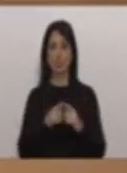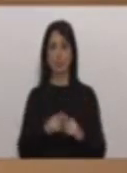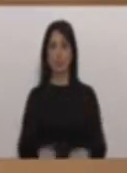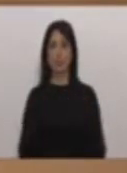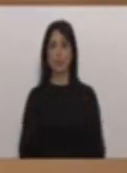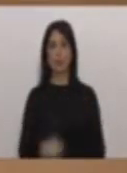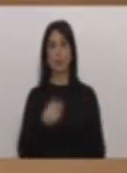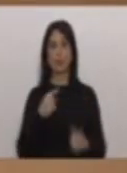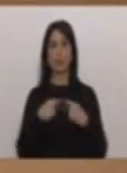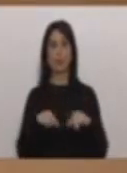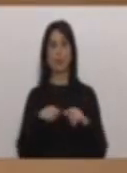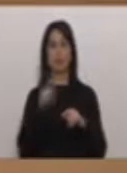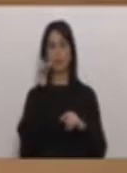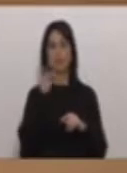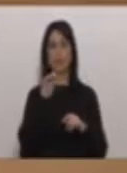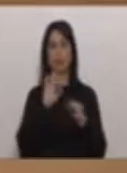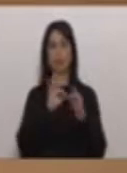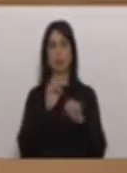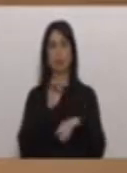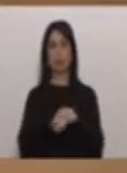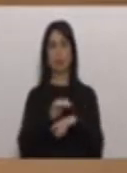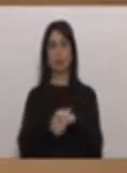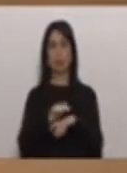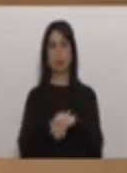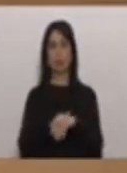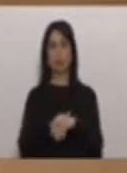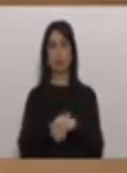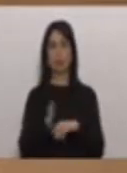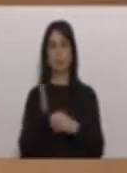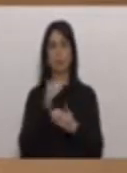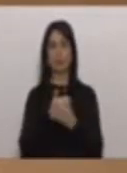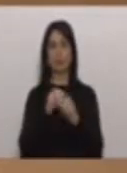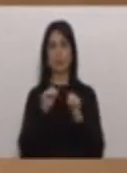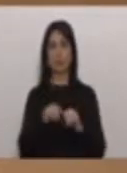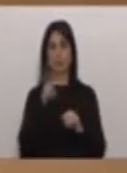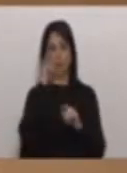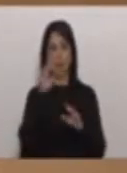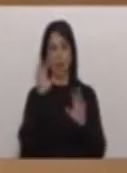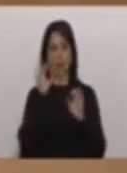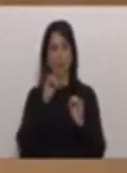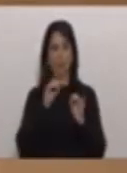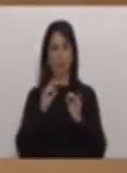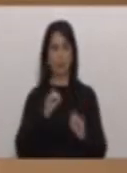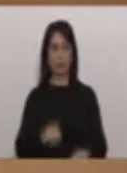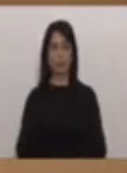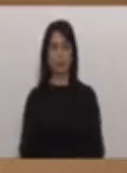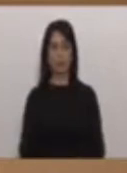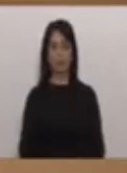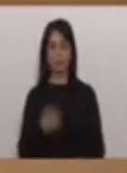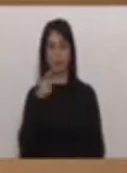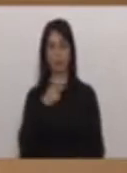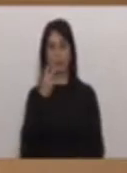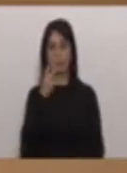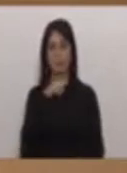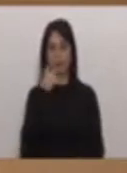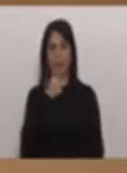მე საზოგადოებაში შევახსენებ კონკრეტულ ფაქტებს და შემდგომ შეგვიძლია ახმებზეც ვისაუბროთ. 2012